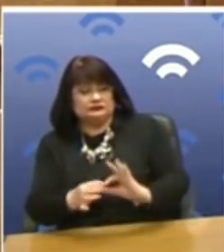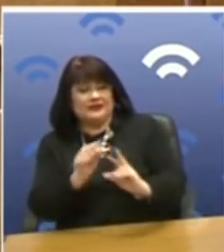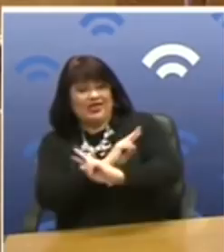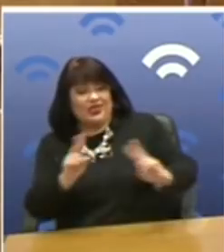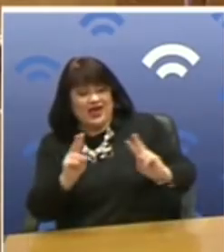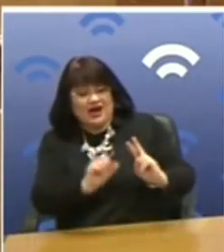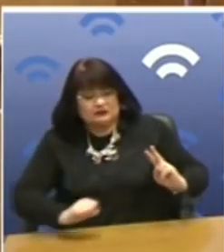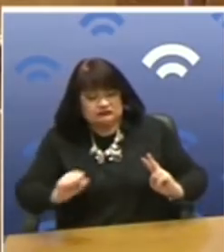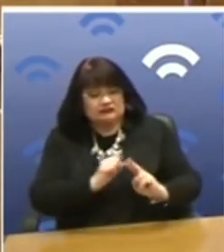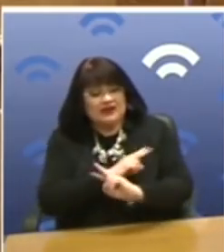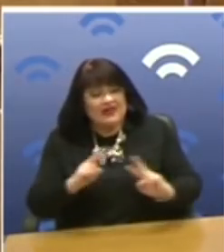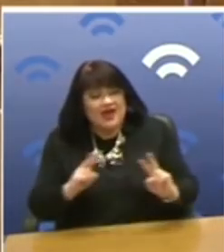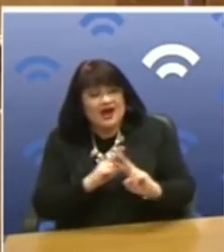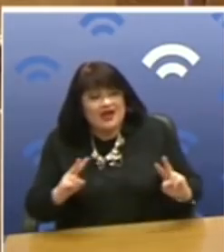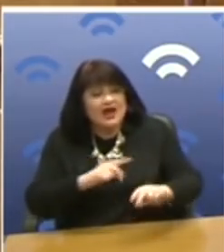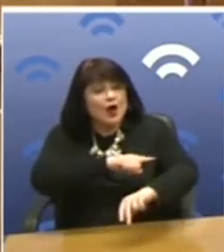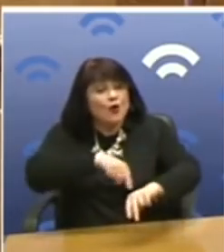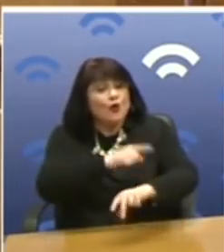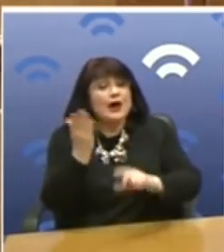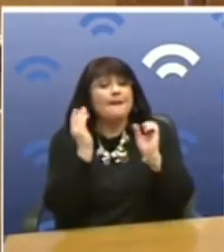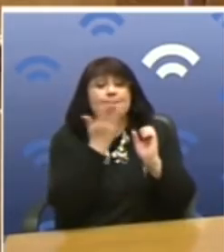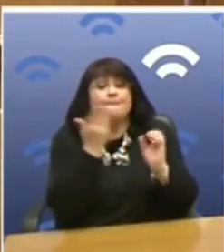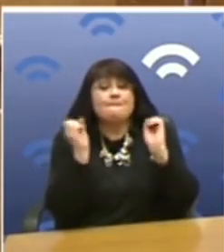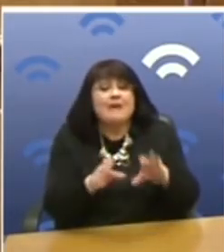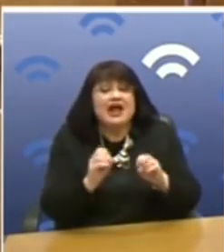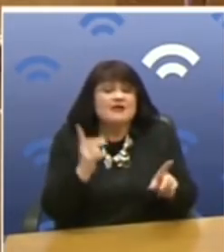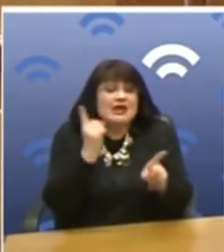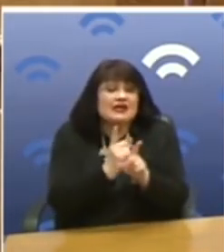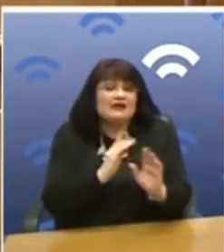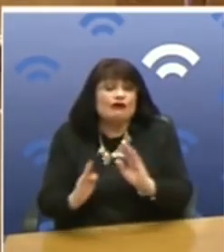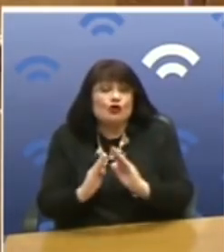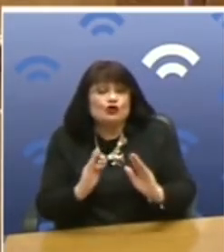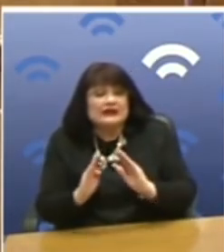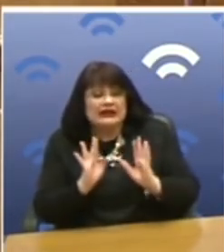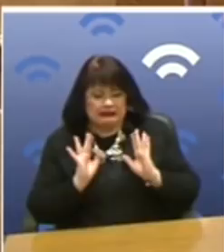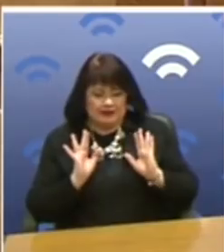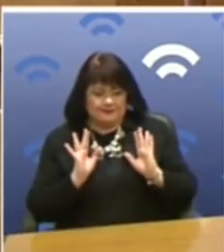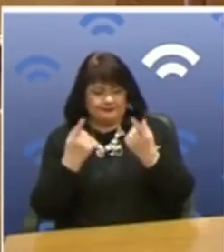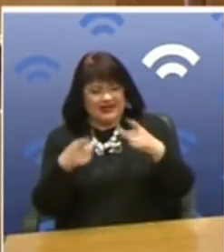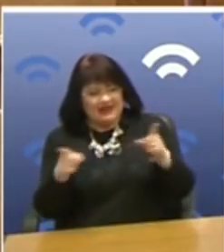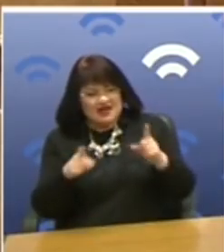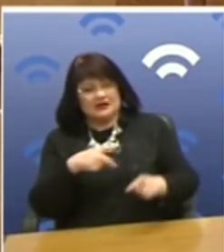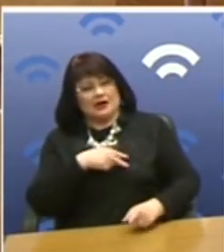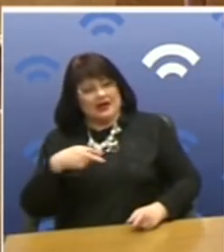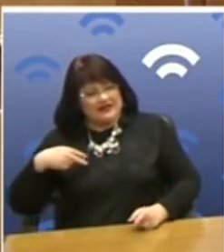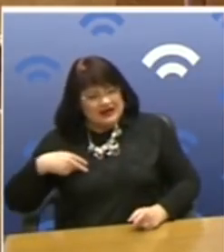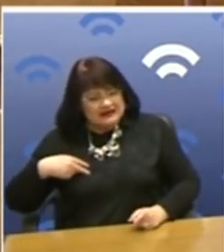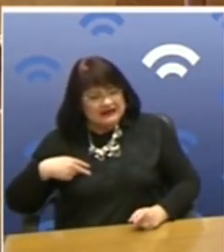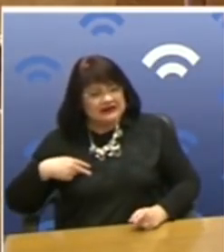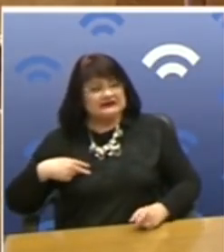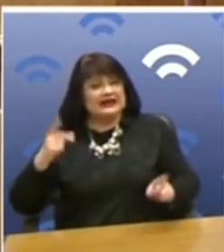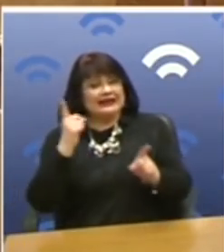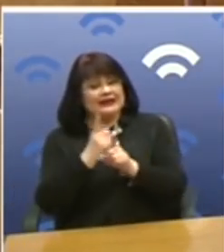κατά τη διάρκεια του σχολικού ωραρίου, με ιδιαίτερη φροντίδα για όσους από τους εκπαιδευτικούς, ακόμα και με ειδική